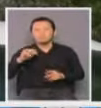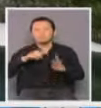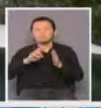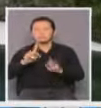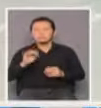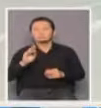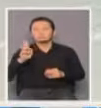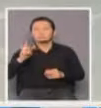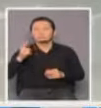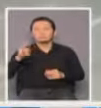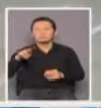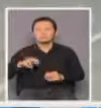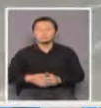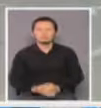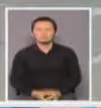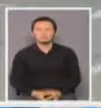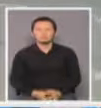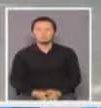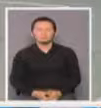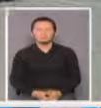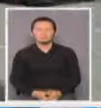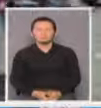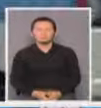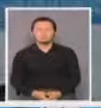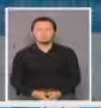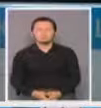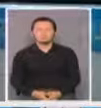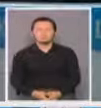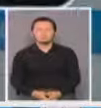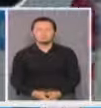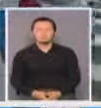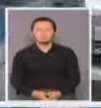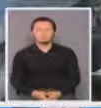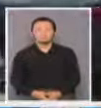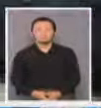КГДГОВ. Гульшат Бакбергенказы, Медет Адиетов, служба новостей.